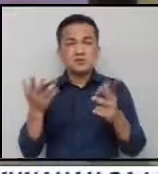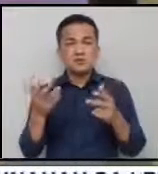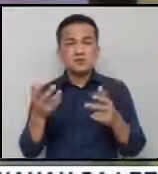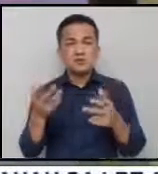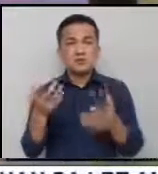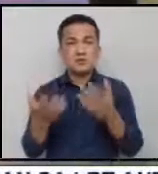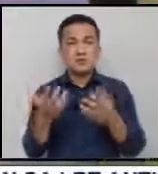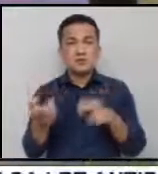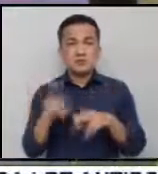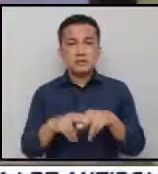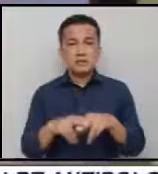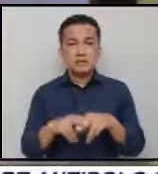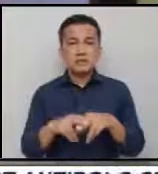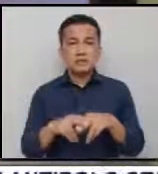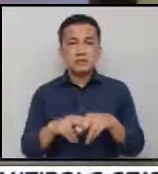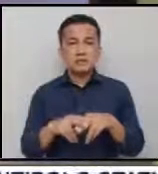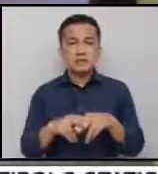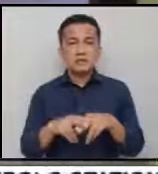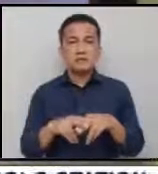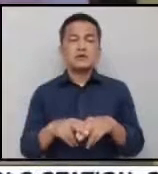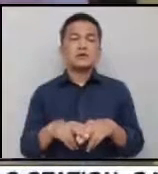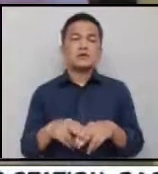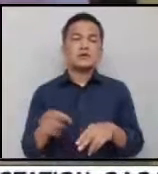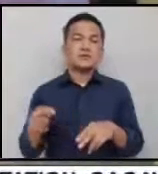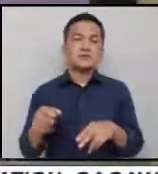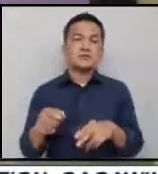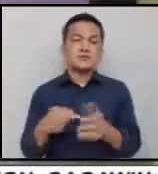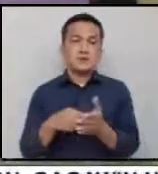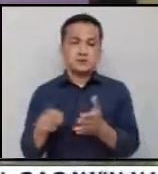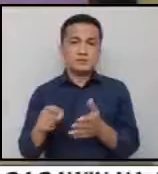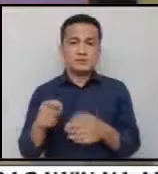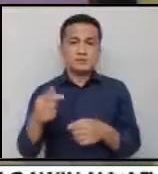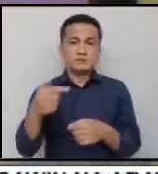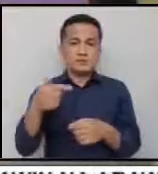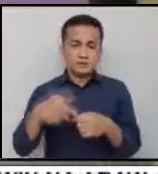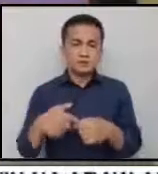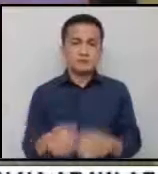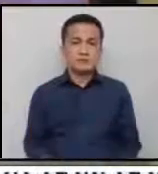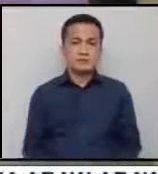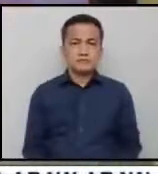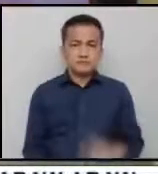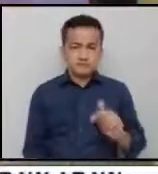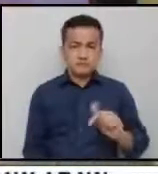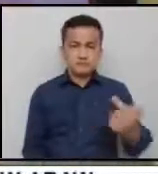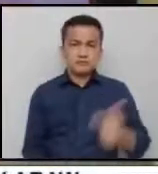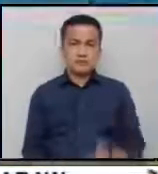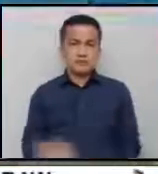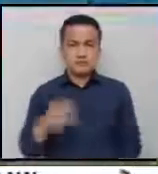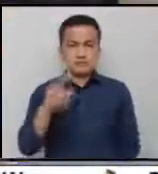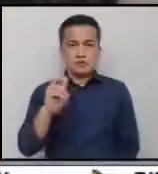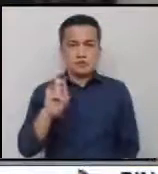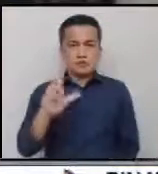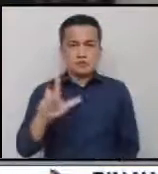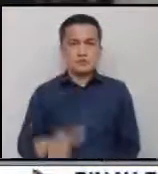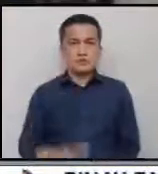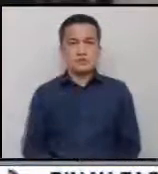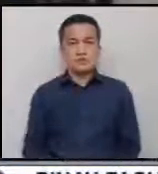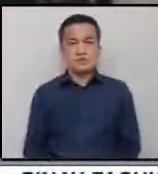dagdag pasahe sa krudo. Si Noel Talakay sa detalye. Rise and shine, Noel!